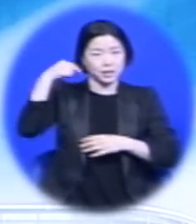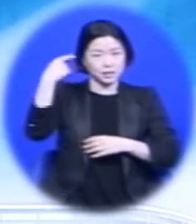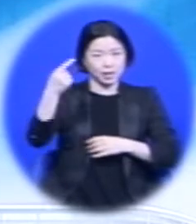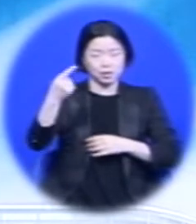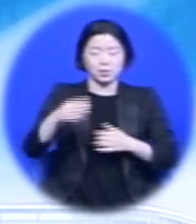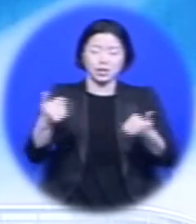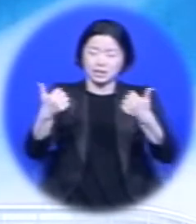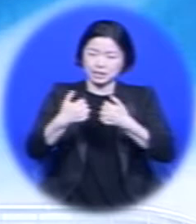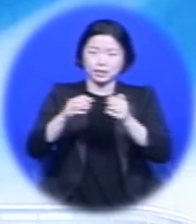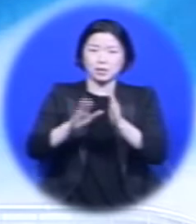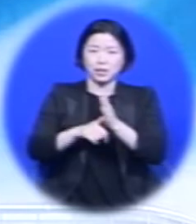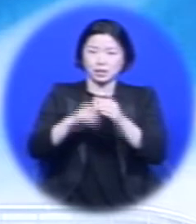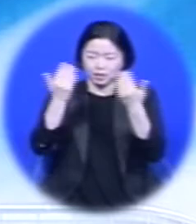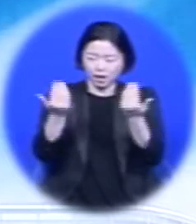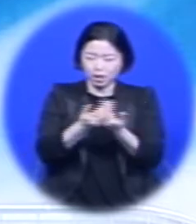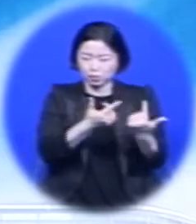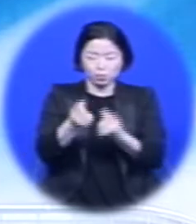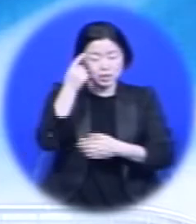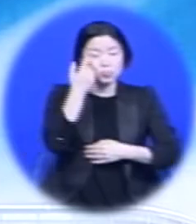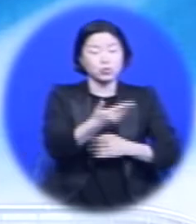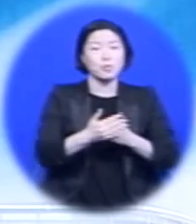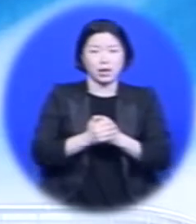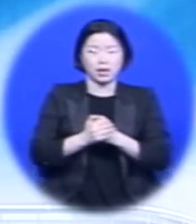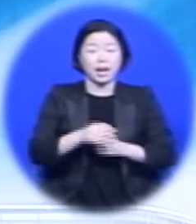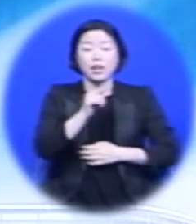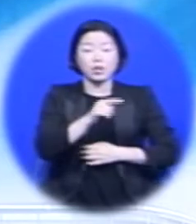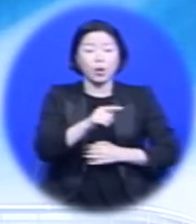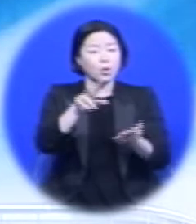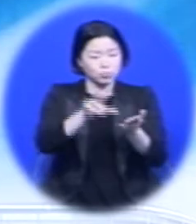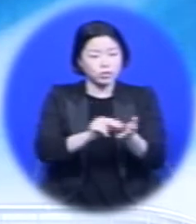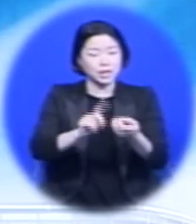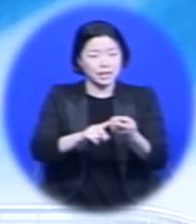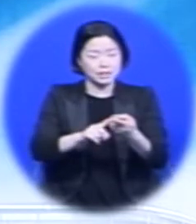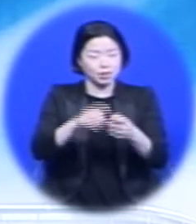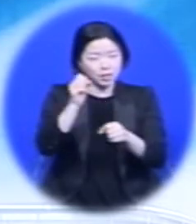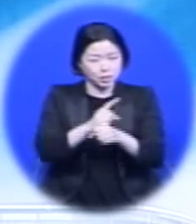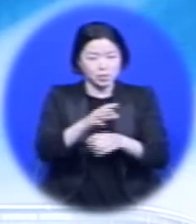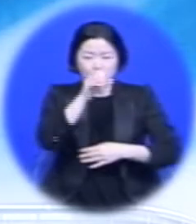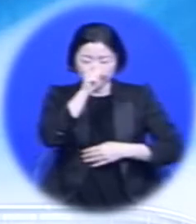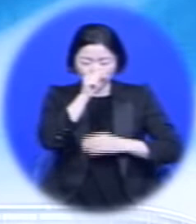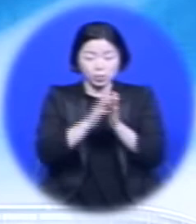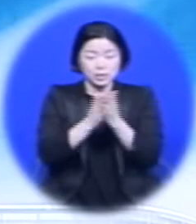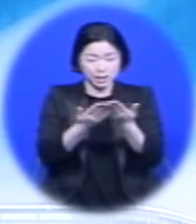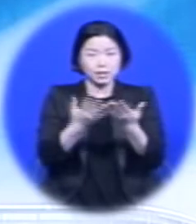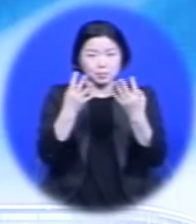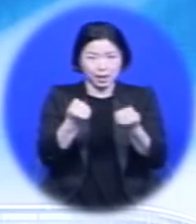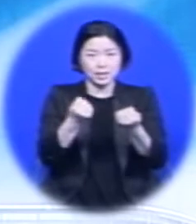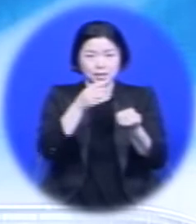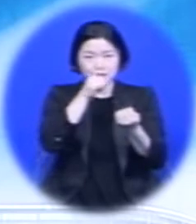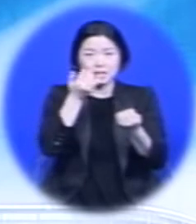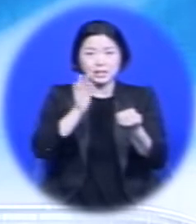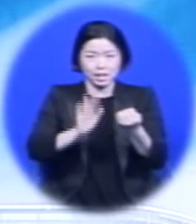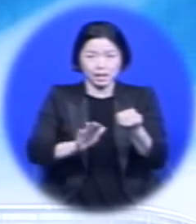때마다 물어봤대요. 너는 너 문제에 관해서 이미 참 좋은 책이 서점에